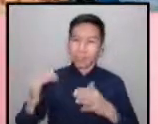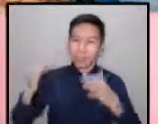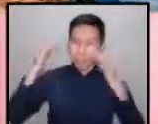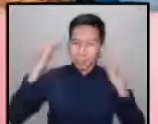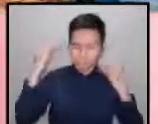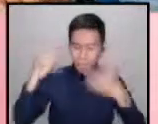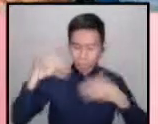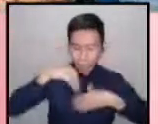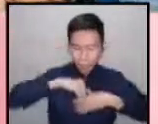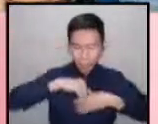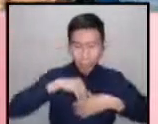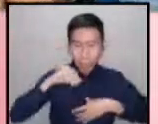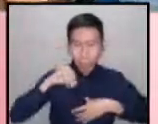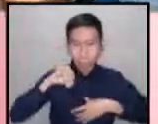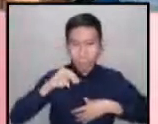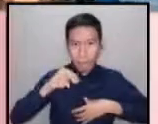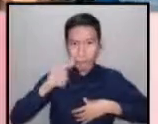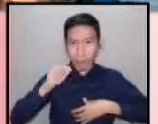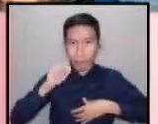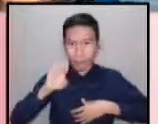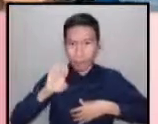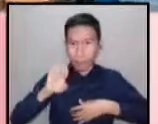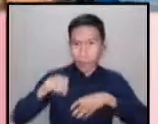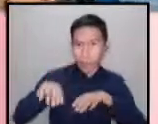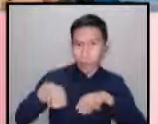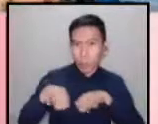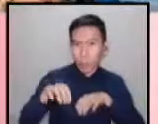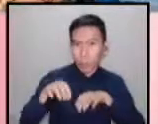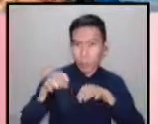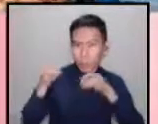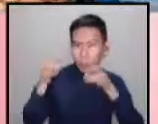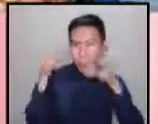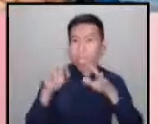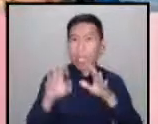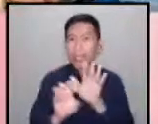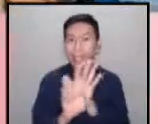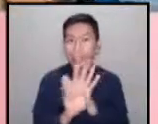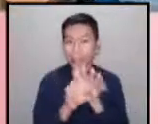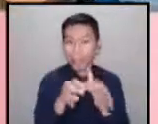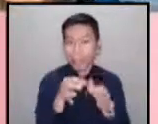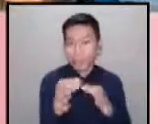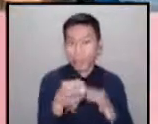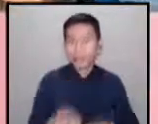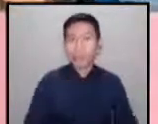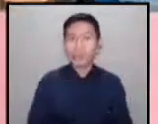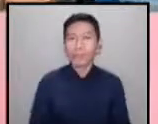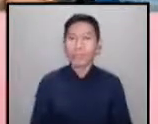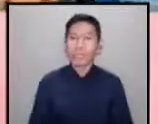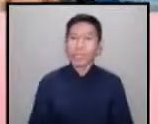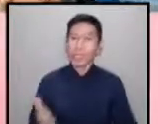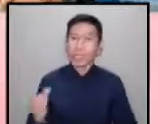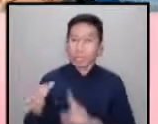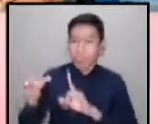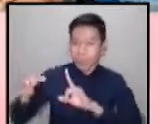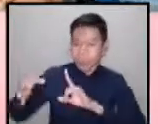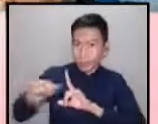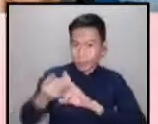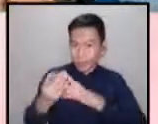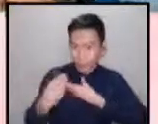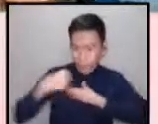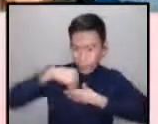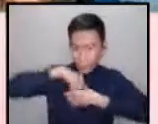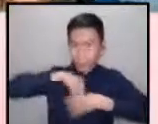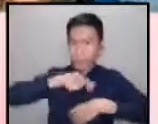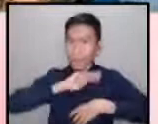ibig sabihin, Aljon? Kung ikaw ay napasukan ng virus, bacteria, o anuman mikrobyo,